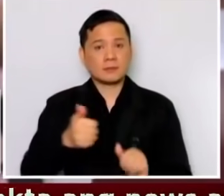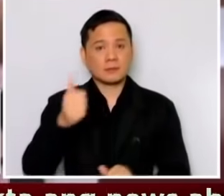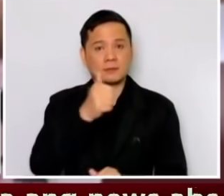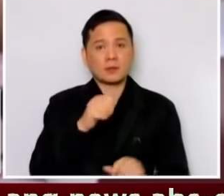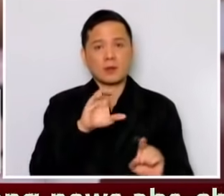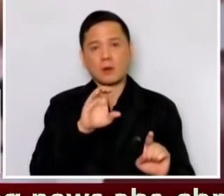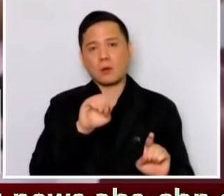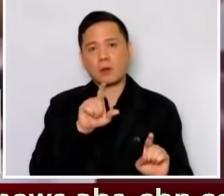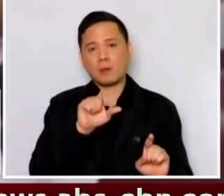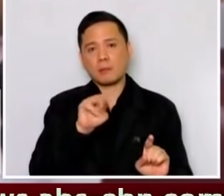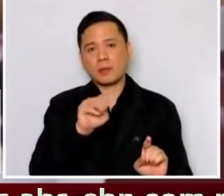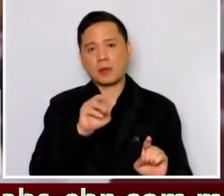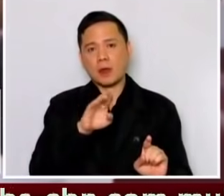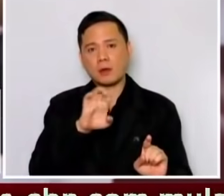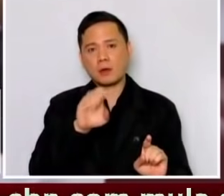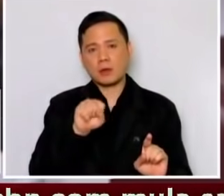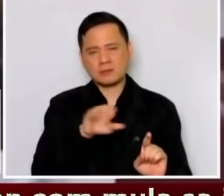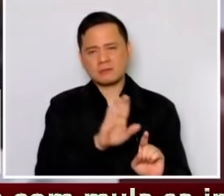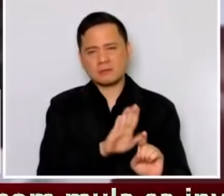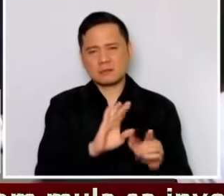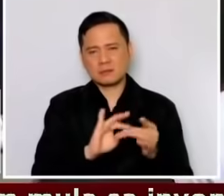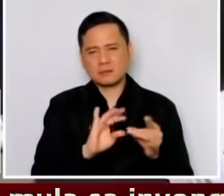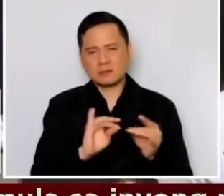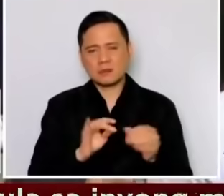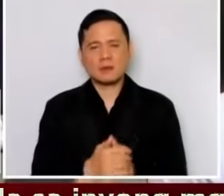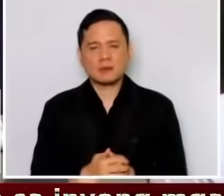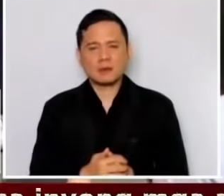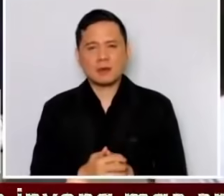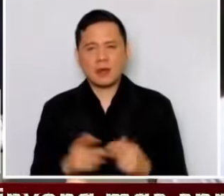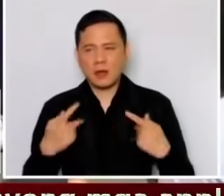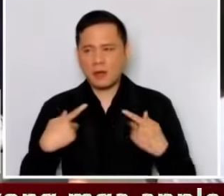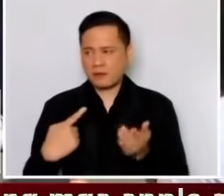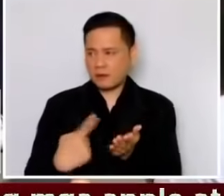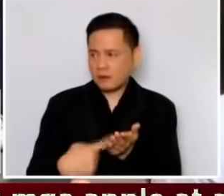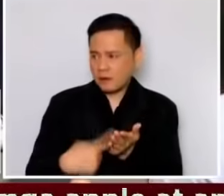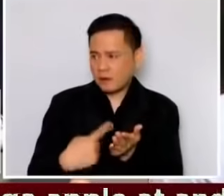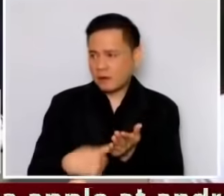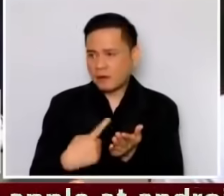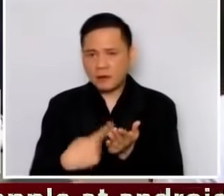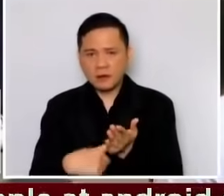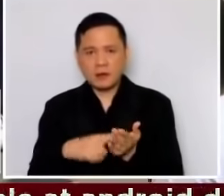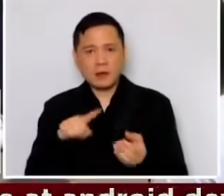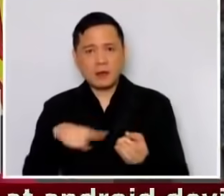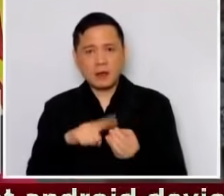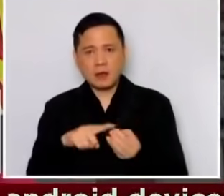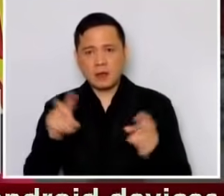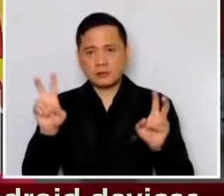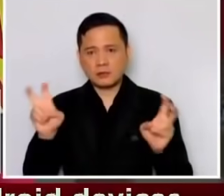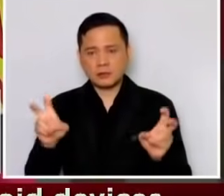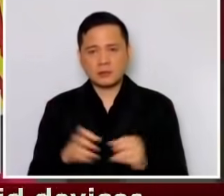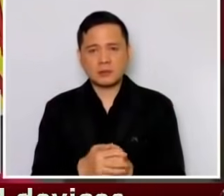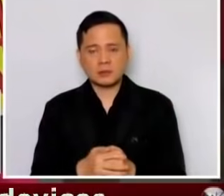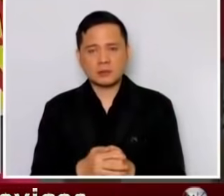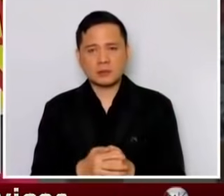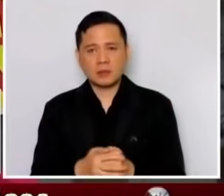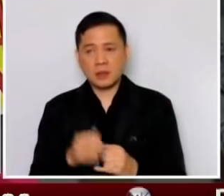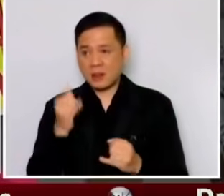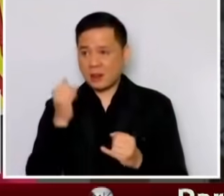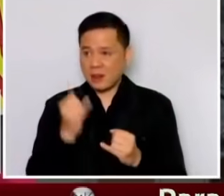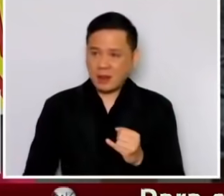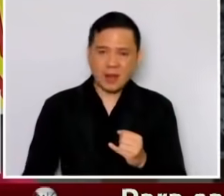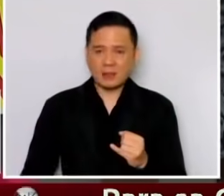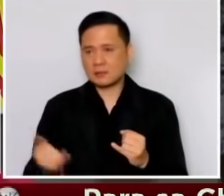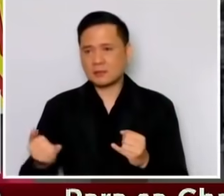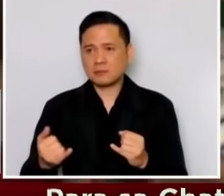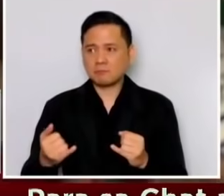Colmenares, nakabilang sa mga sumalang sa oral arguments ng SC, nakaabang din sila sa magiging final na hatol ng kataas-taasang